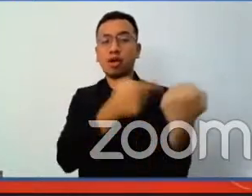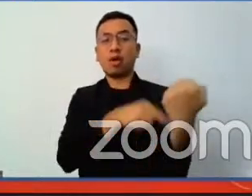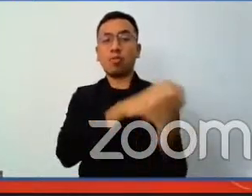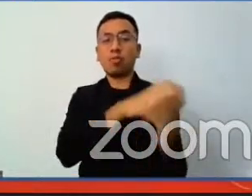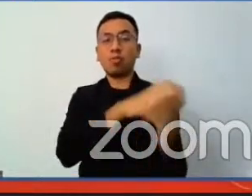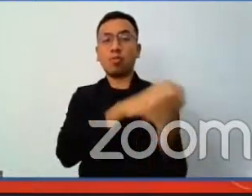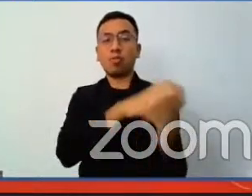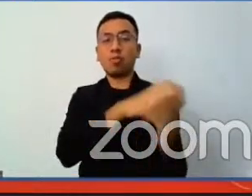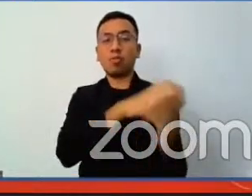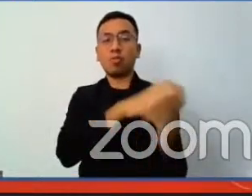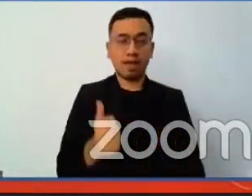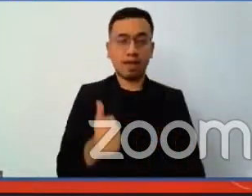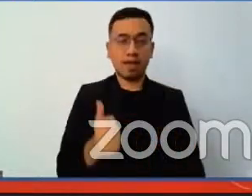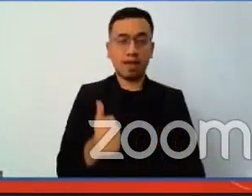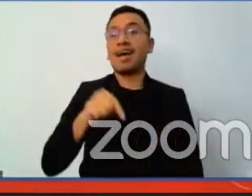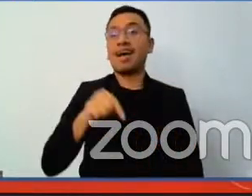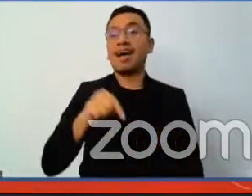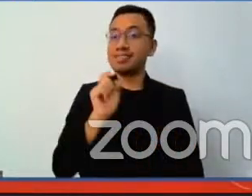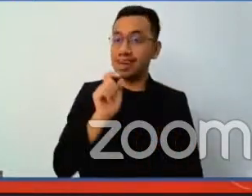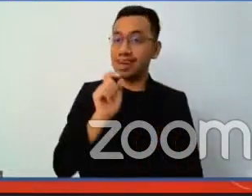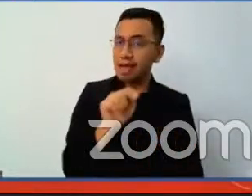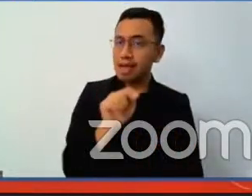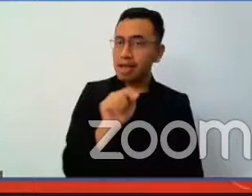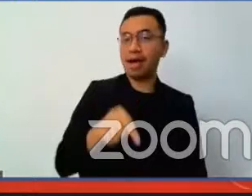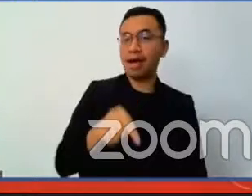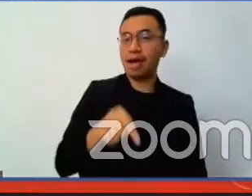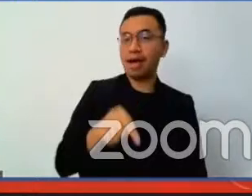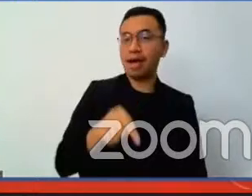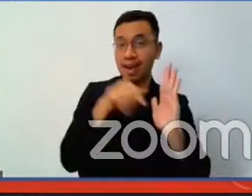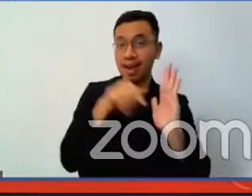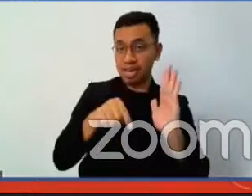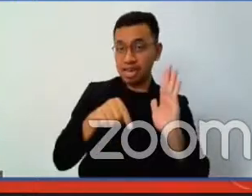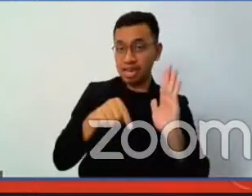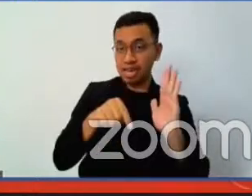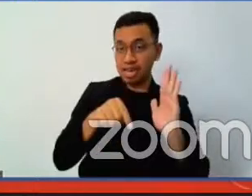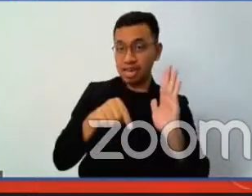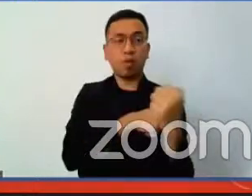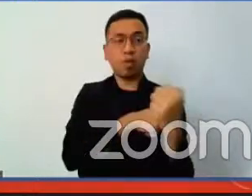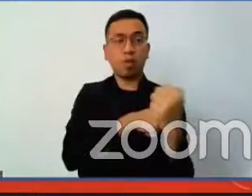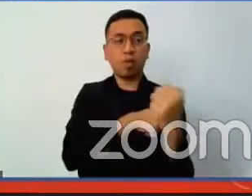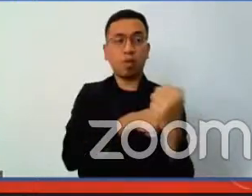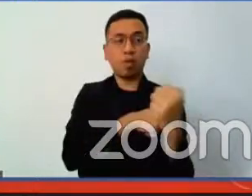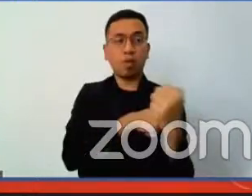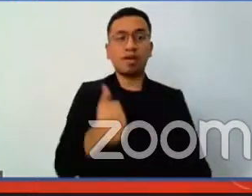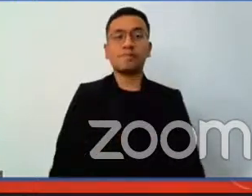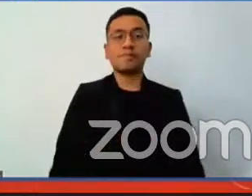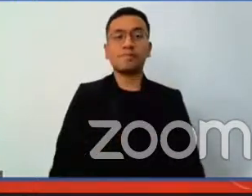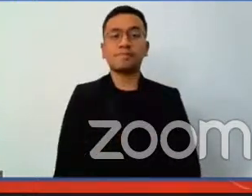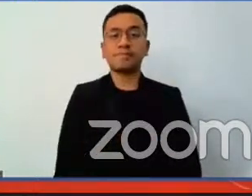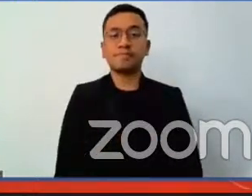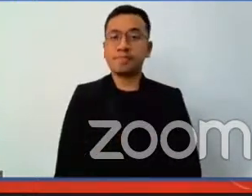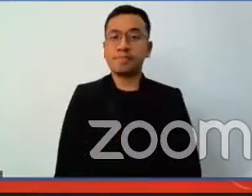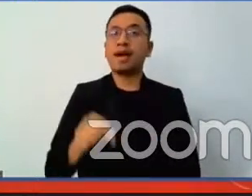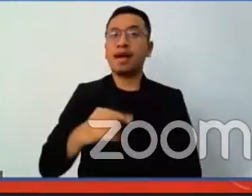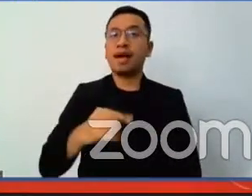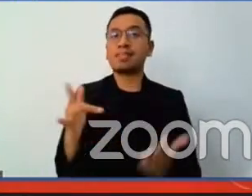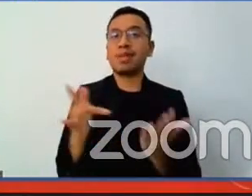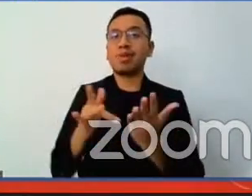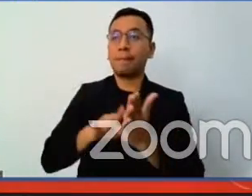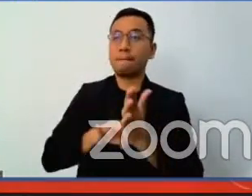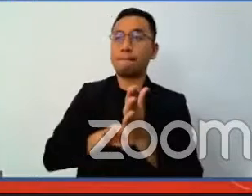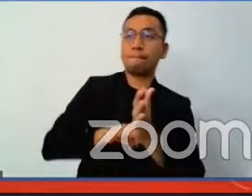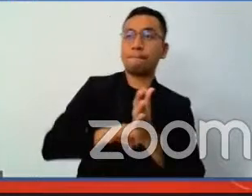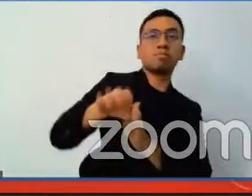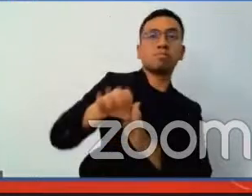sekalian ikuti sekarang. Rekan-rekan yang saya hormati, dalam menghadapi perkembangan teknologi yang sangat cepat, literasi digital